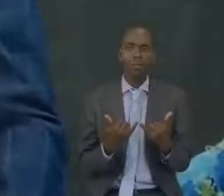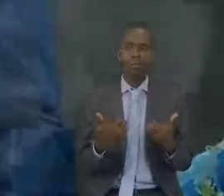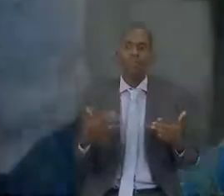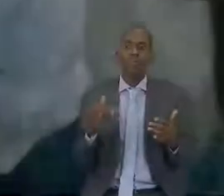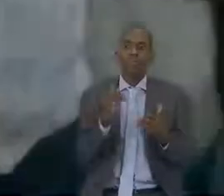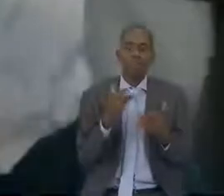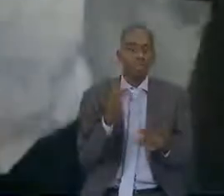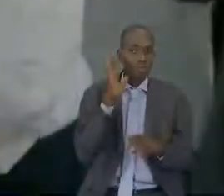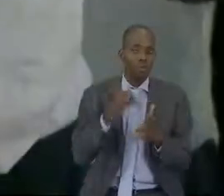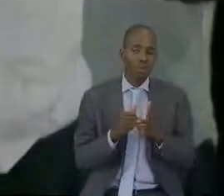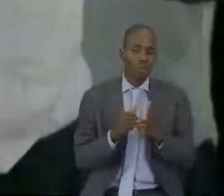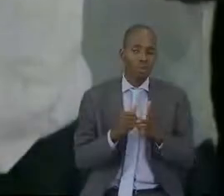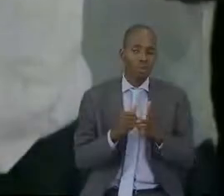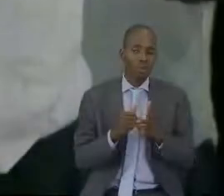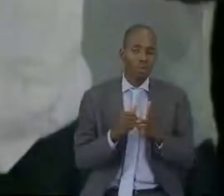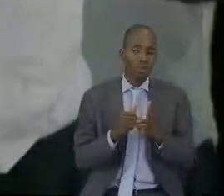minutes. Ça va.